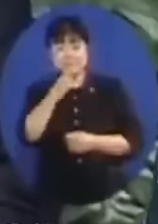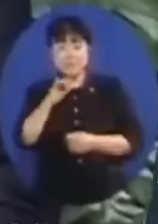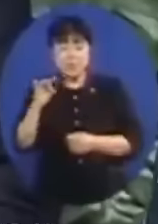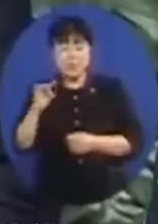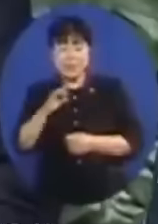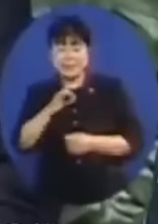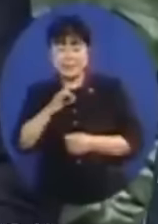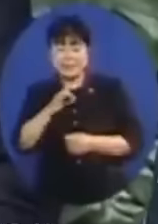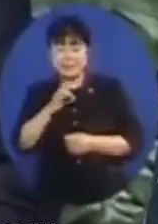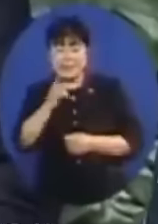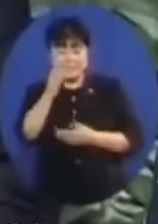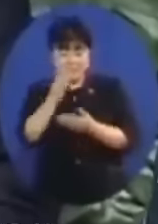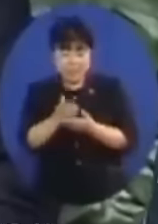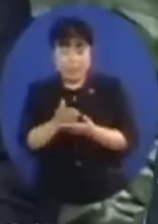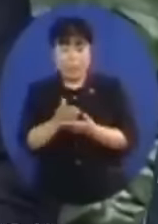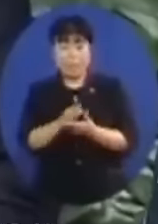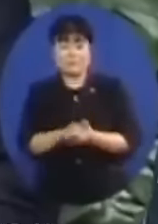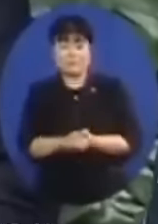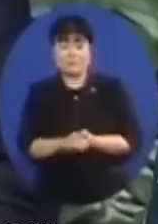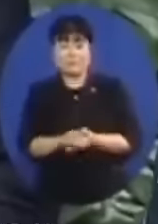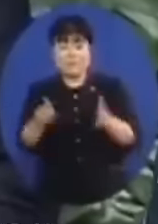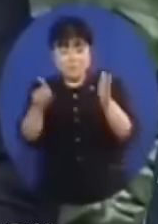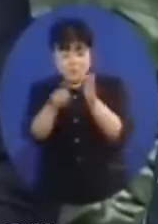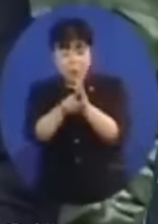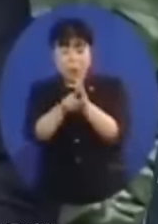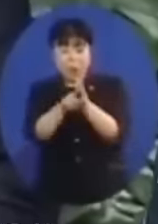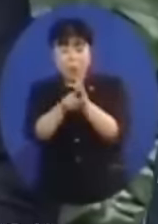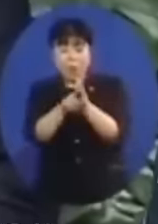입술로만 말하지 말고 믿고